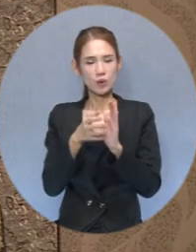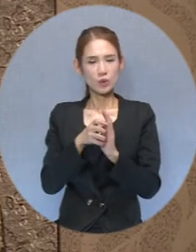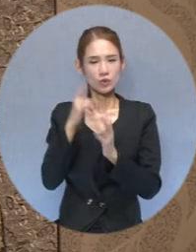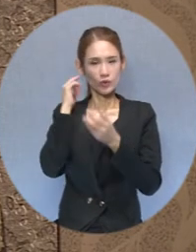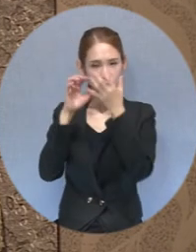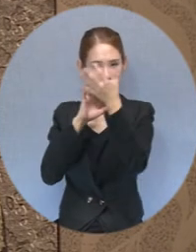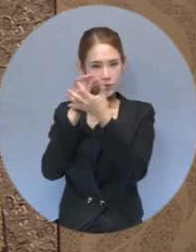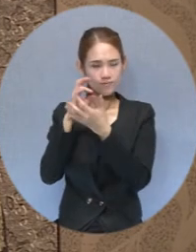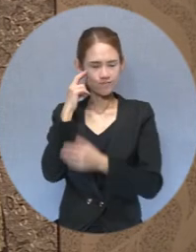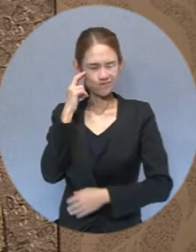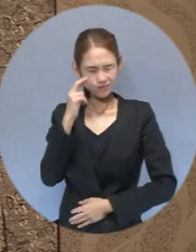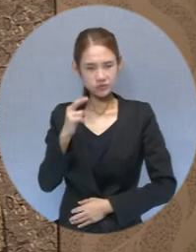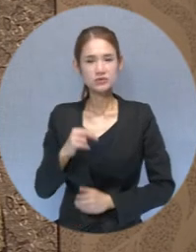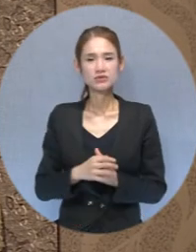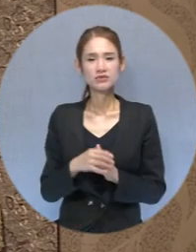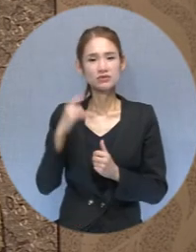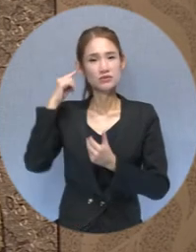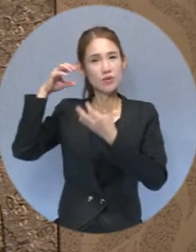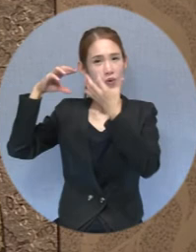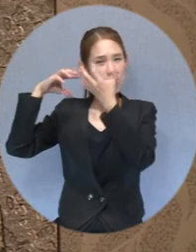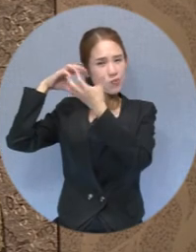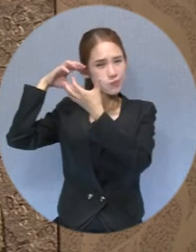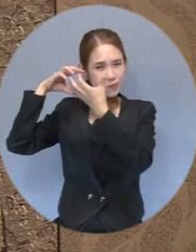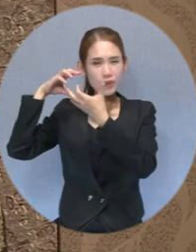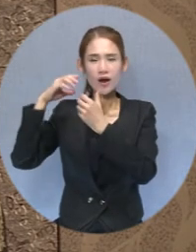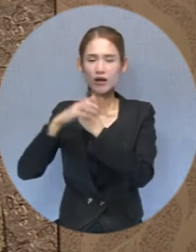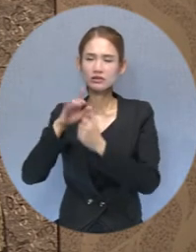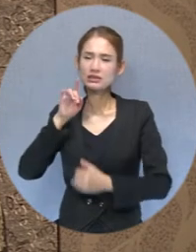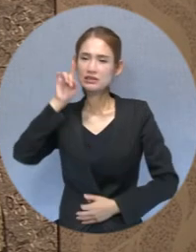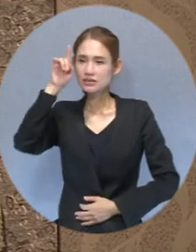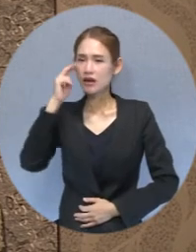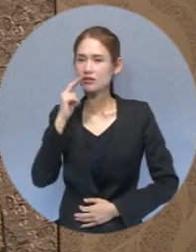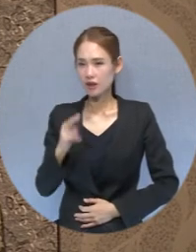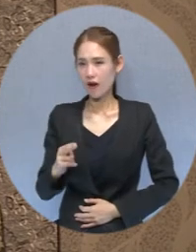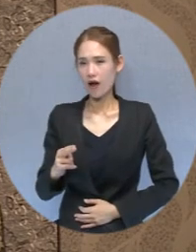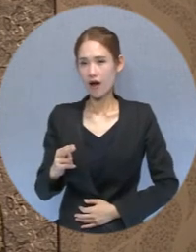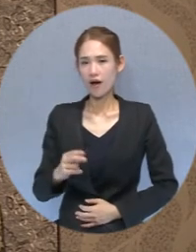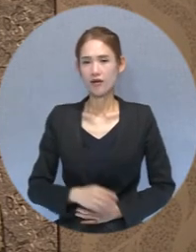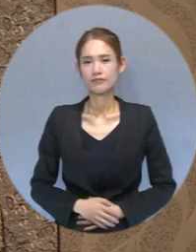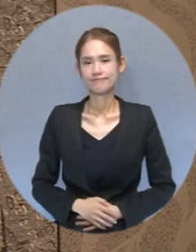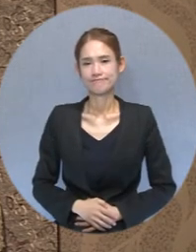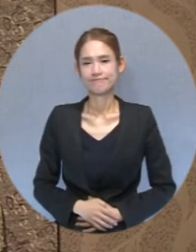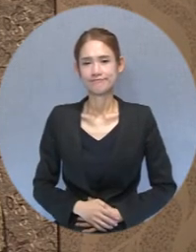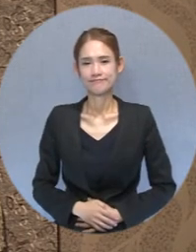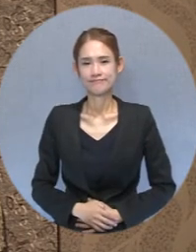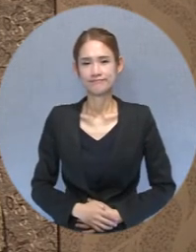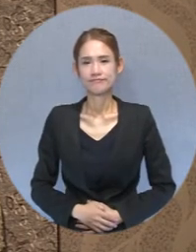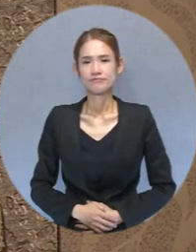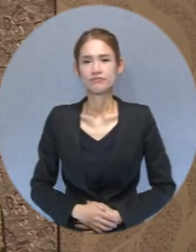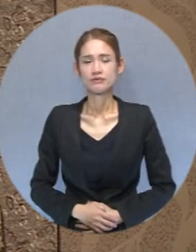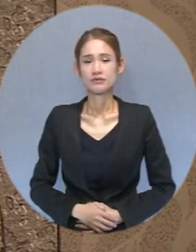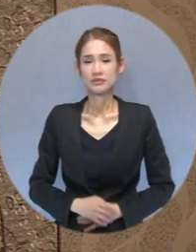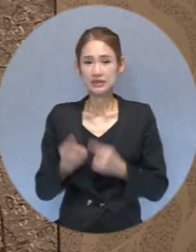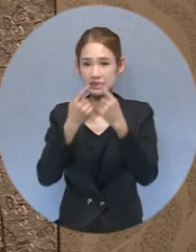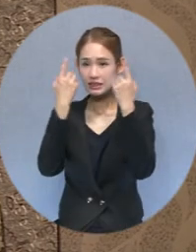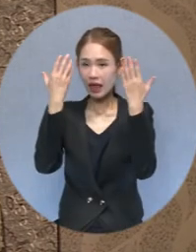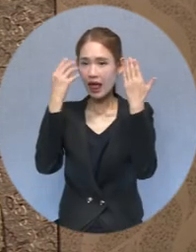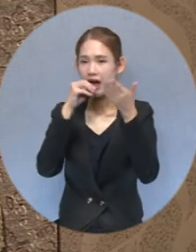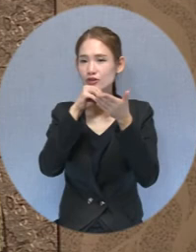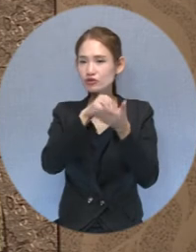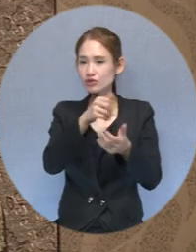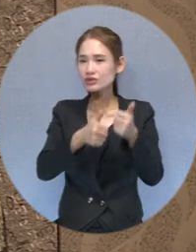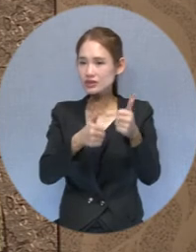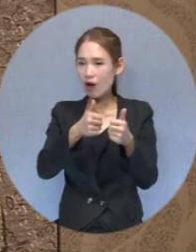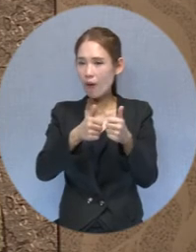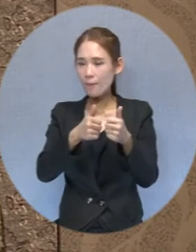소음이 시끄럽습니다. 그러니까 소음이 시끄러우니까 사람들이 스트레스도 받고. 네. 그 우리 수능 시험 볼 때 비행기가 안 뜨고